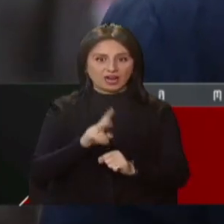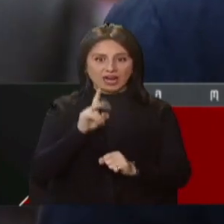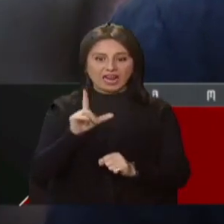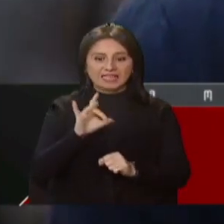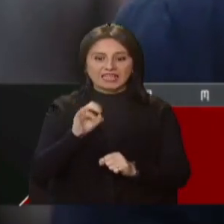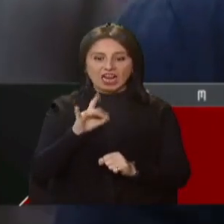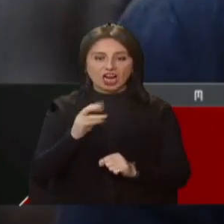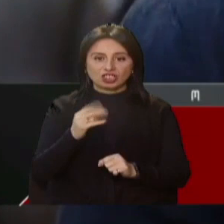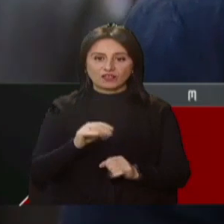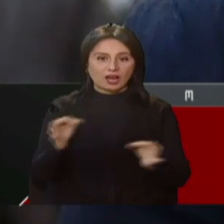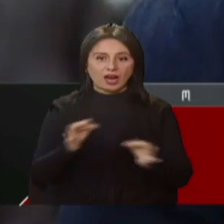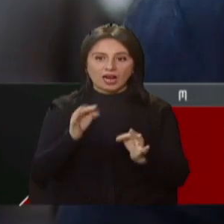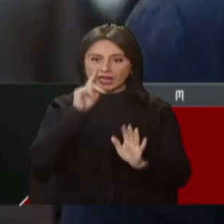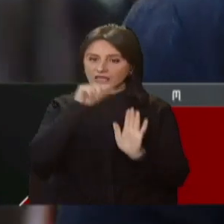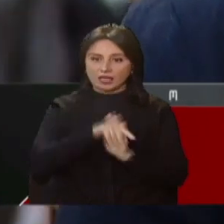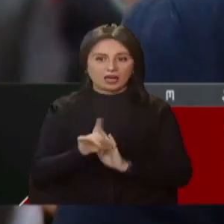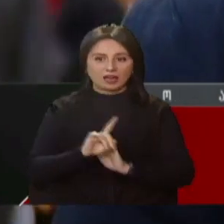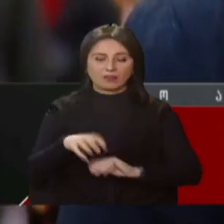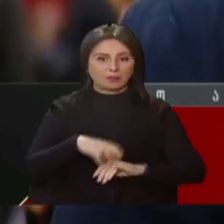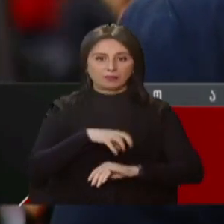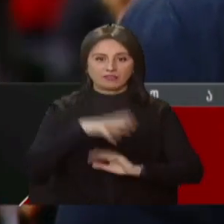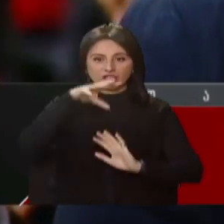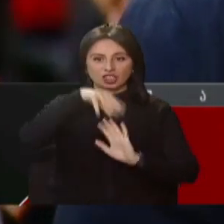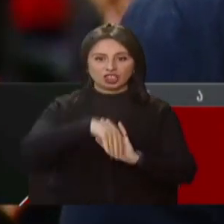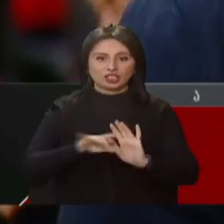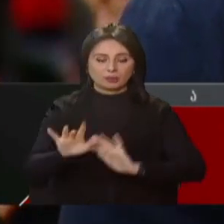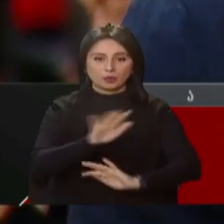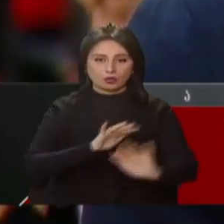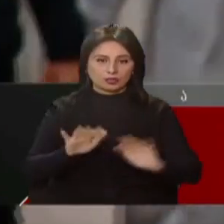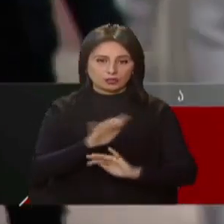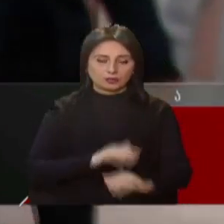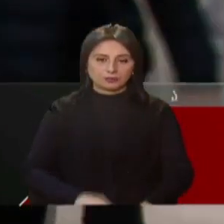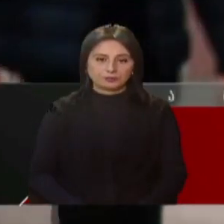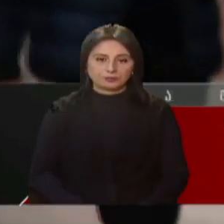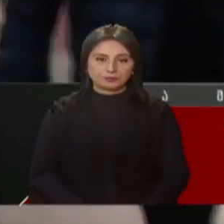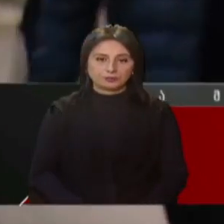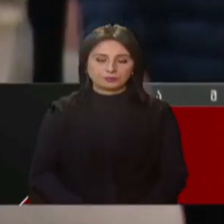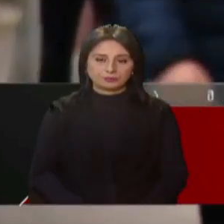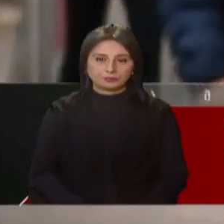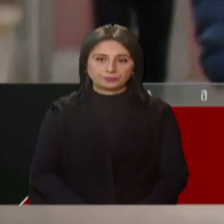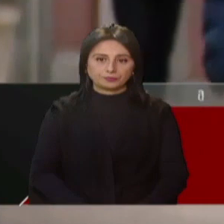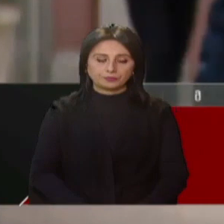კეზერაშვილი არანაირად არ ერევა პარტიის შიდა მიმდინარე პროცესებში.